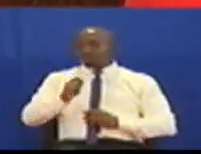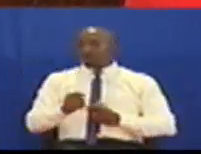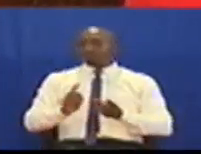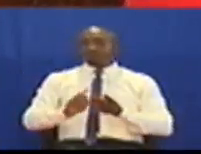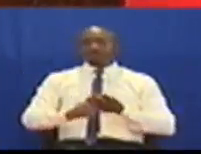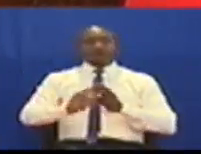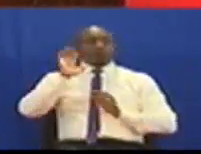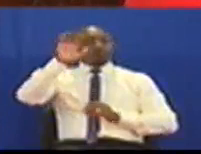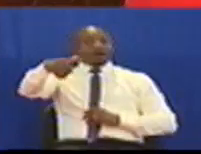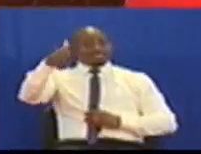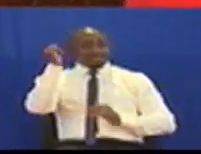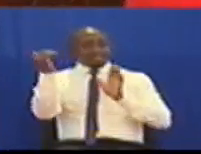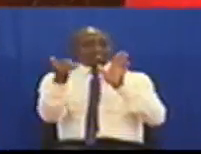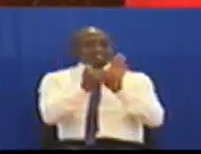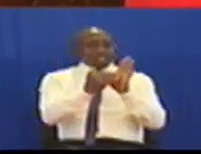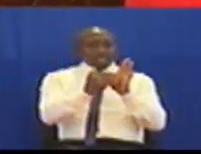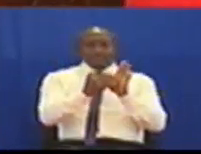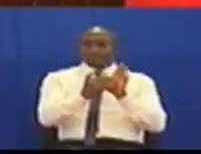jana tulibadilisha sheria,